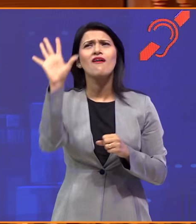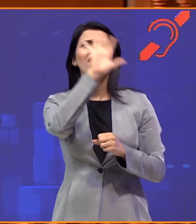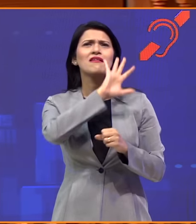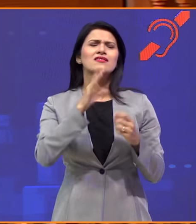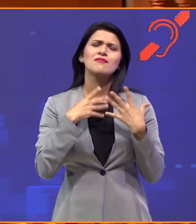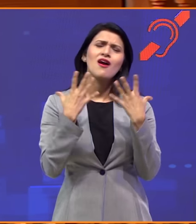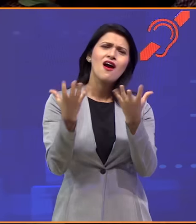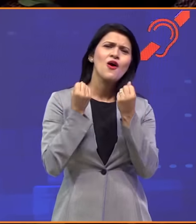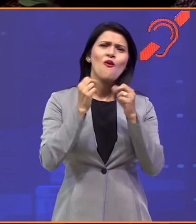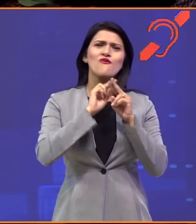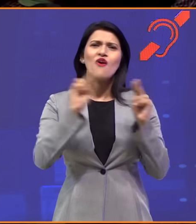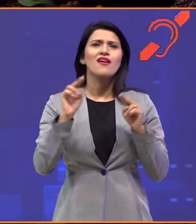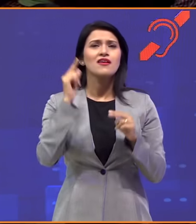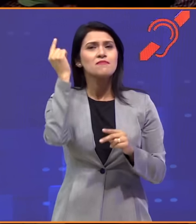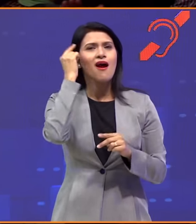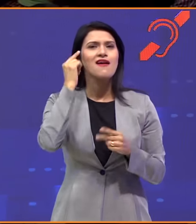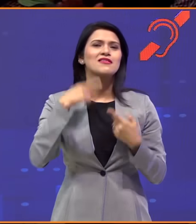चीज